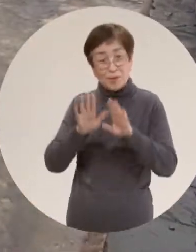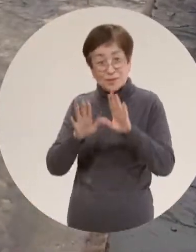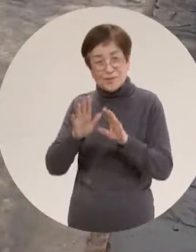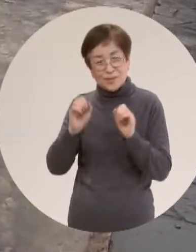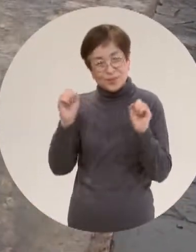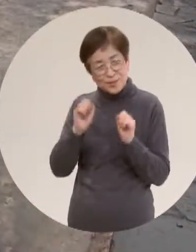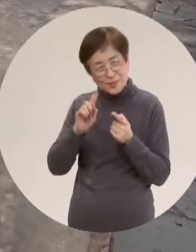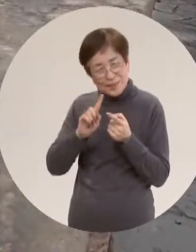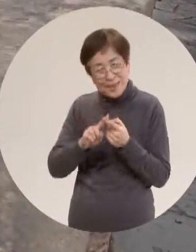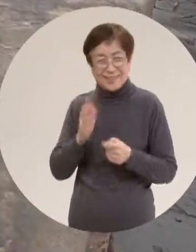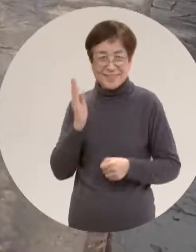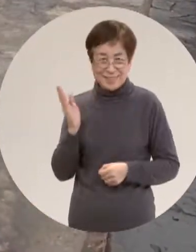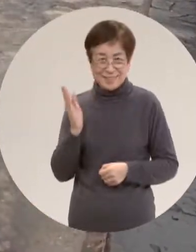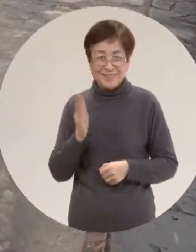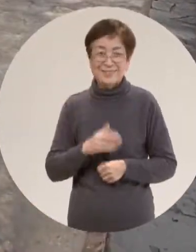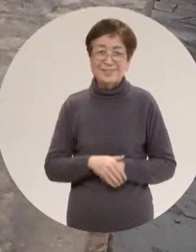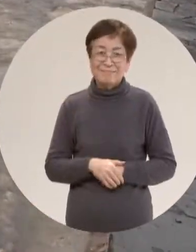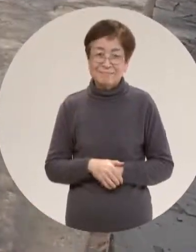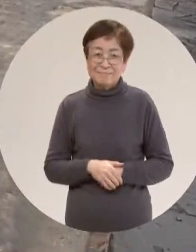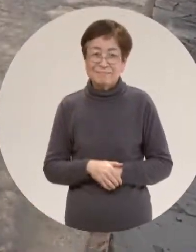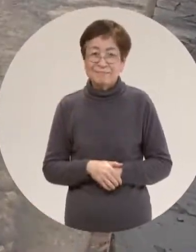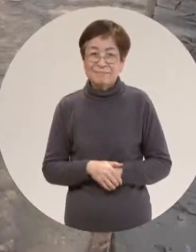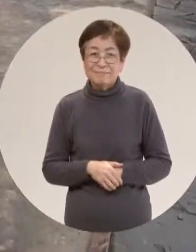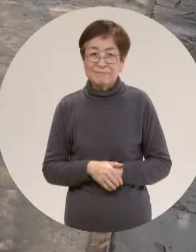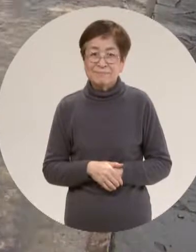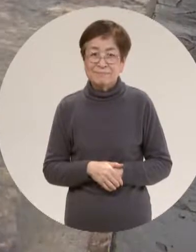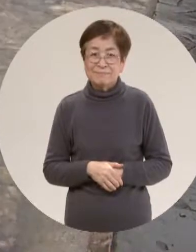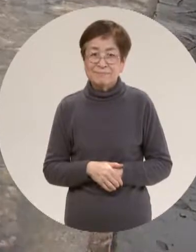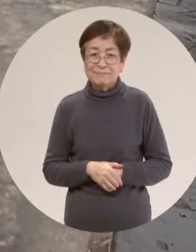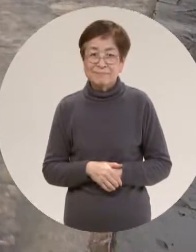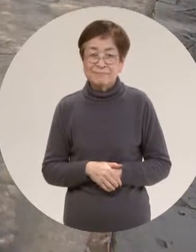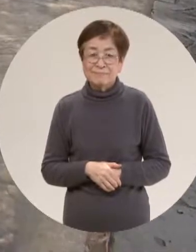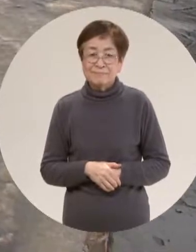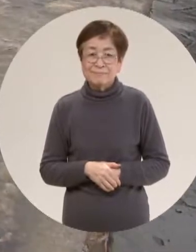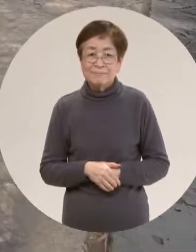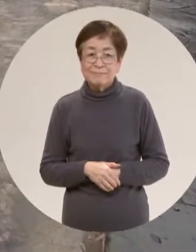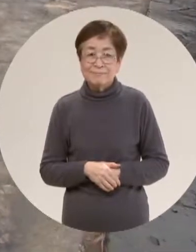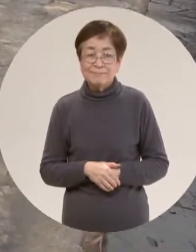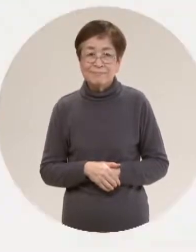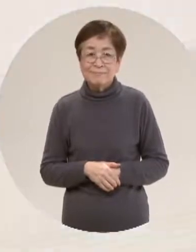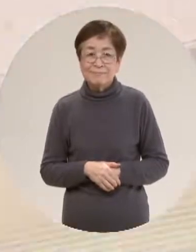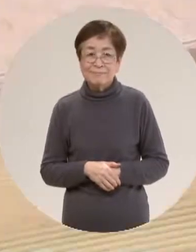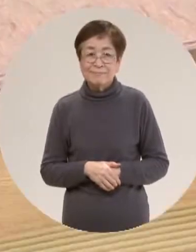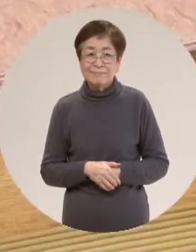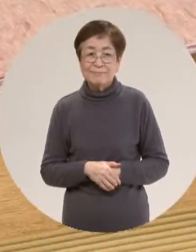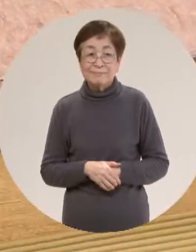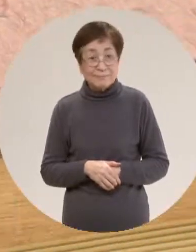光景は高町の冬の風物詩、写真愛好家もパシャリ。